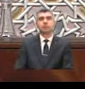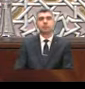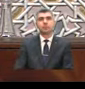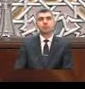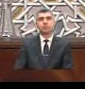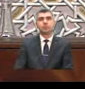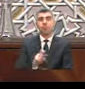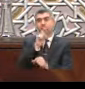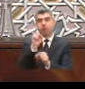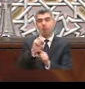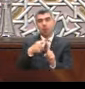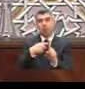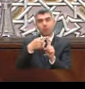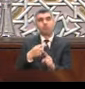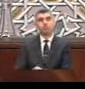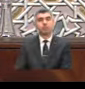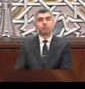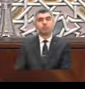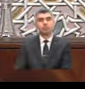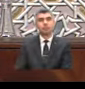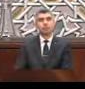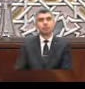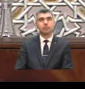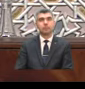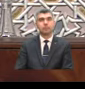هل هناك تعقيبات إضافية؟